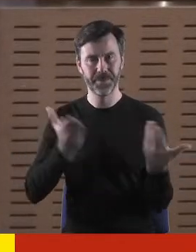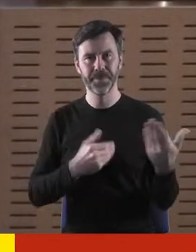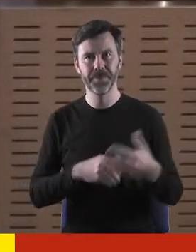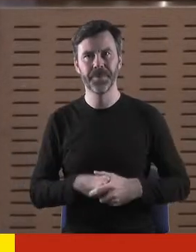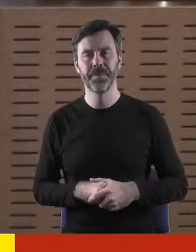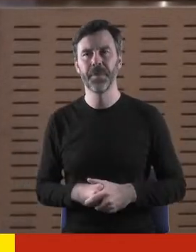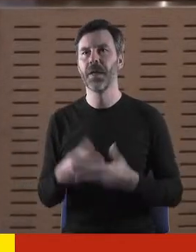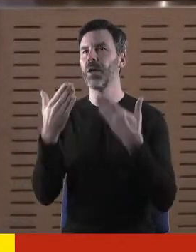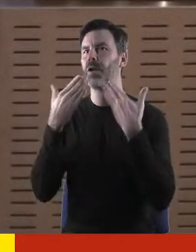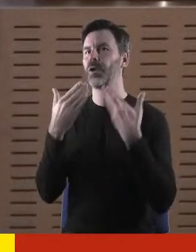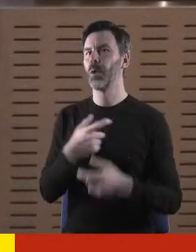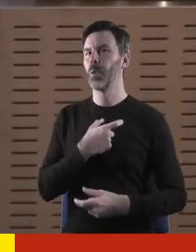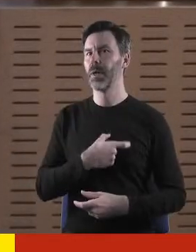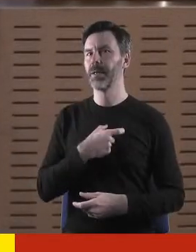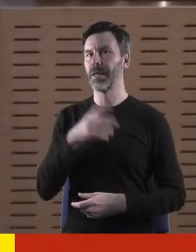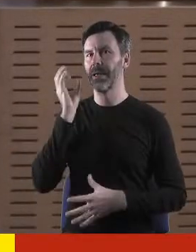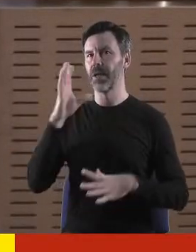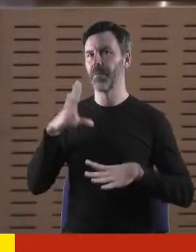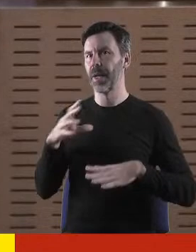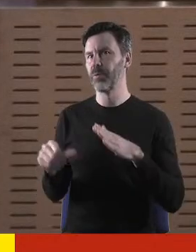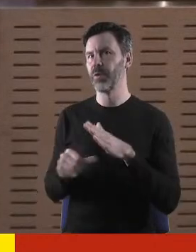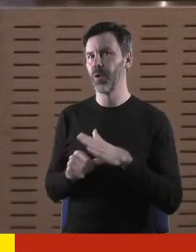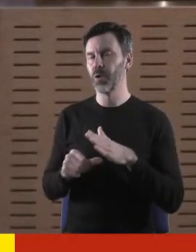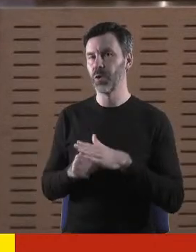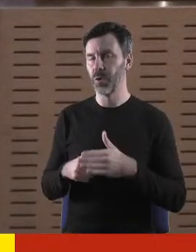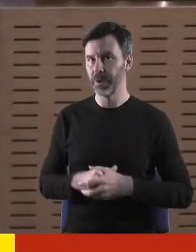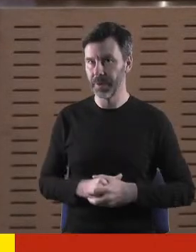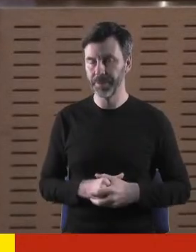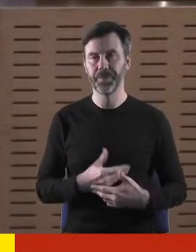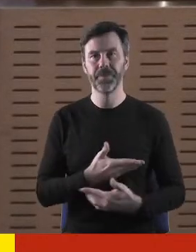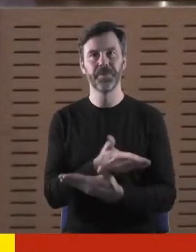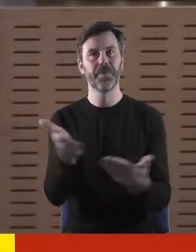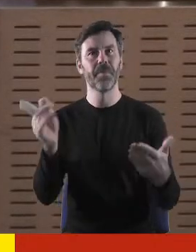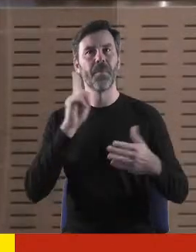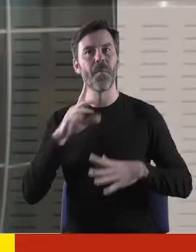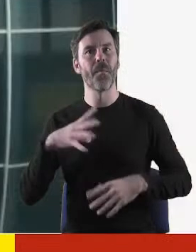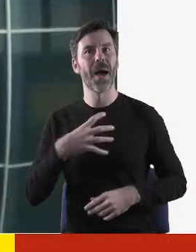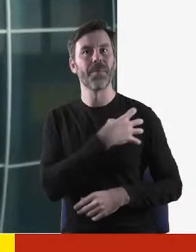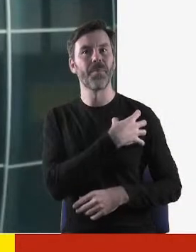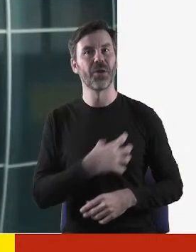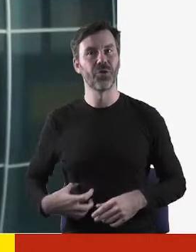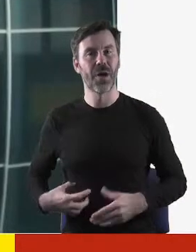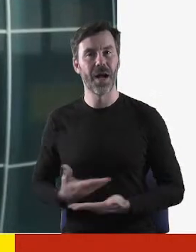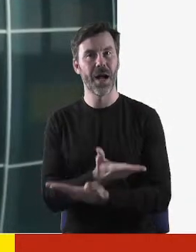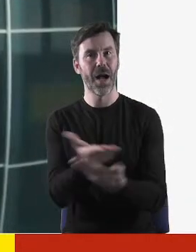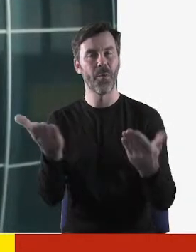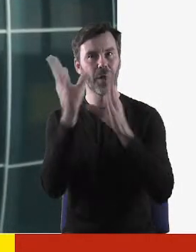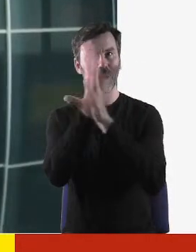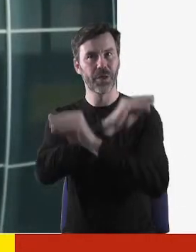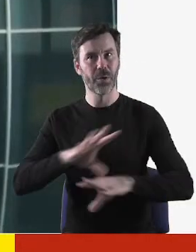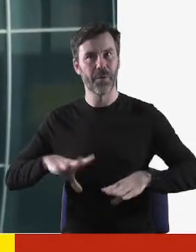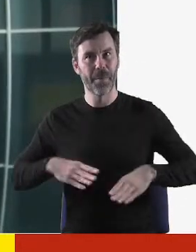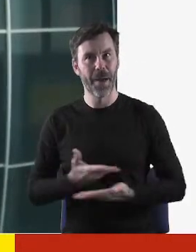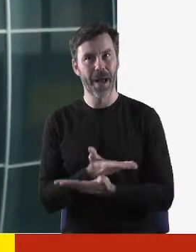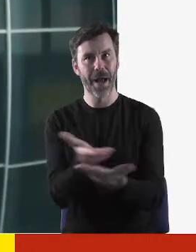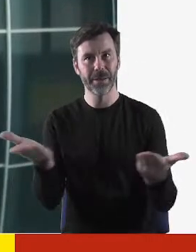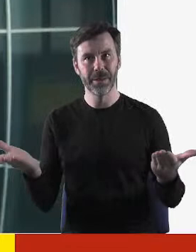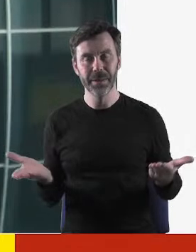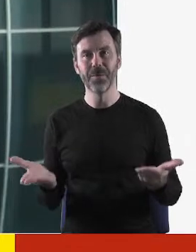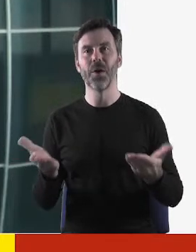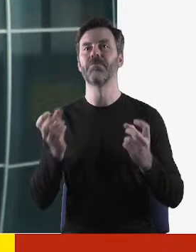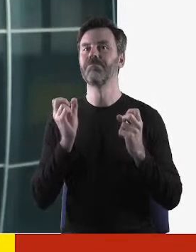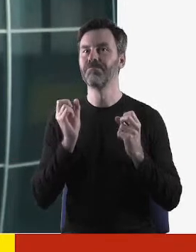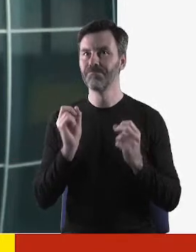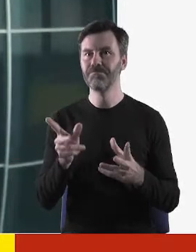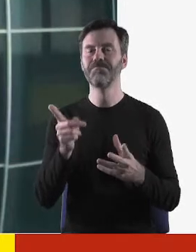Dziękuję serdecznie pani przewodnicząca, pani przewodnicząca, panie marszałku. Szanowni państwo radni, no rzeczywiście